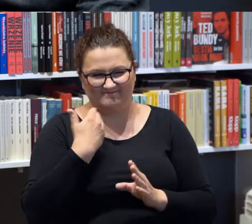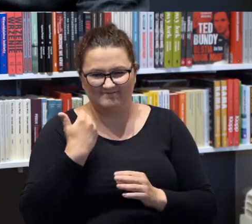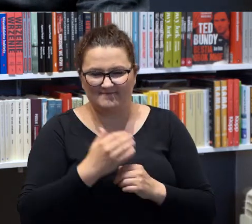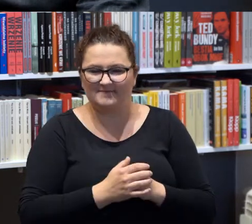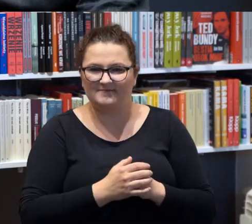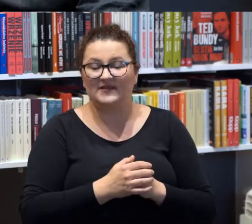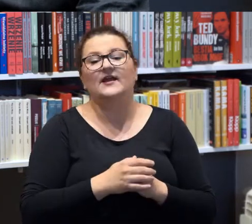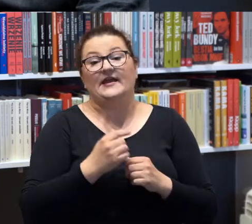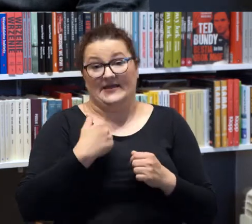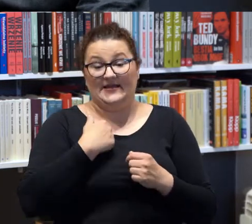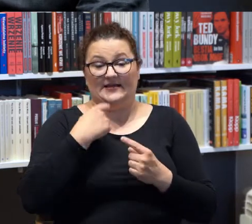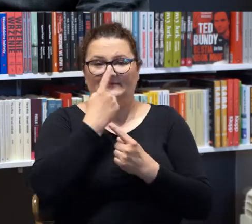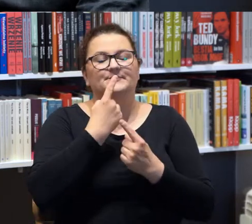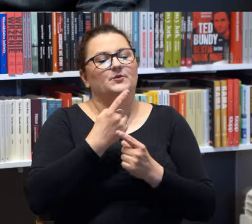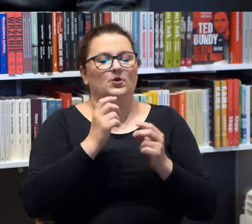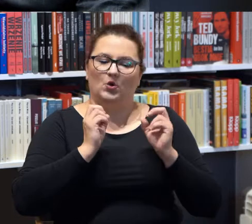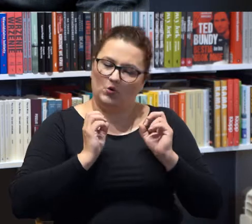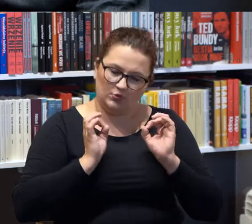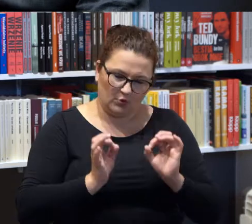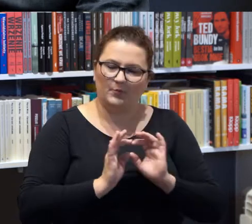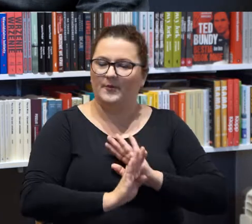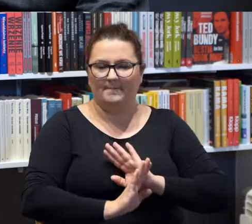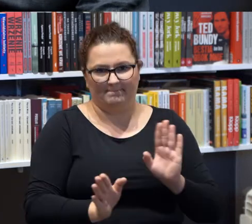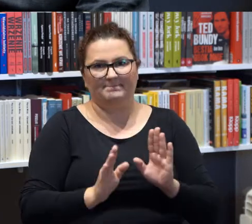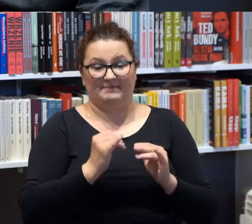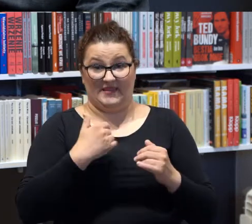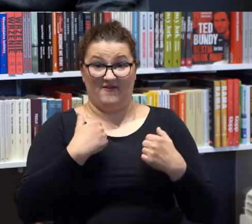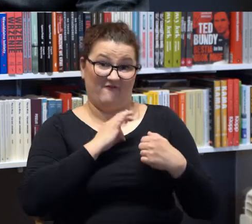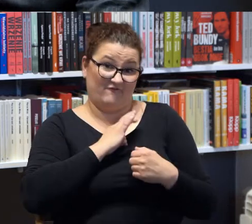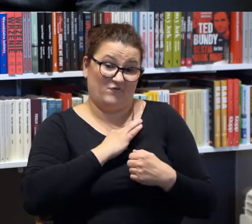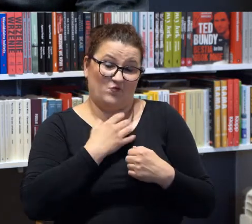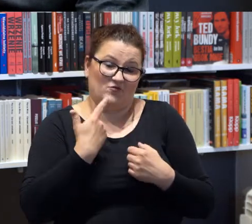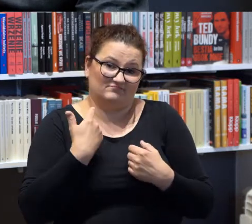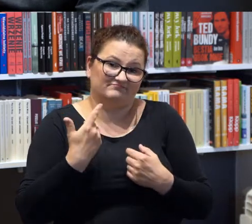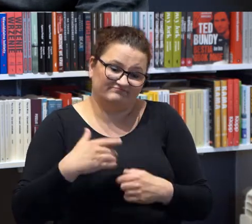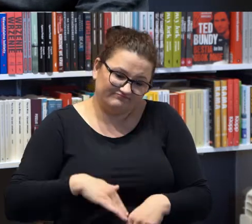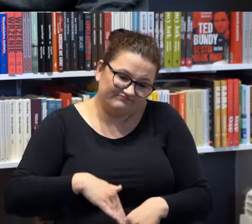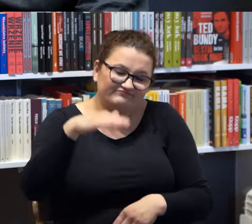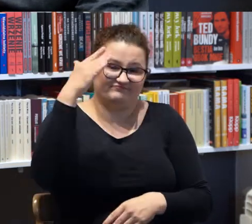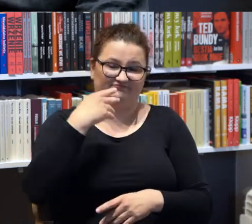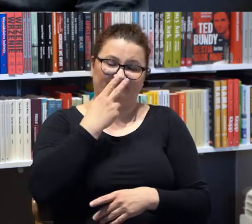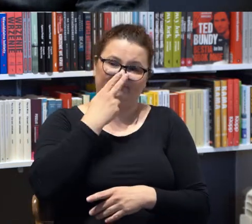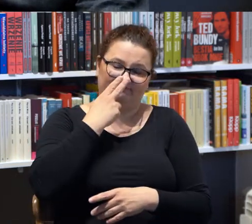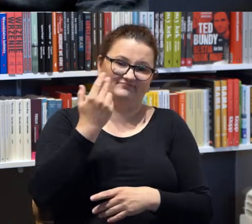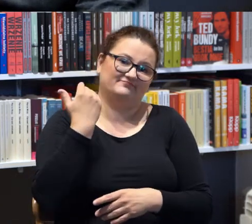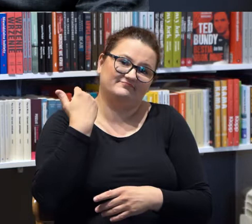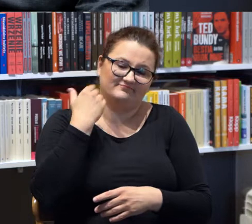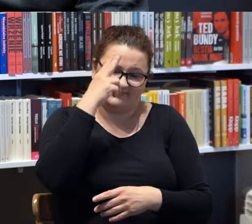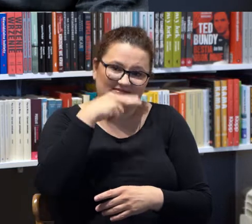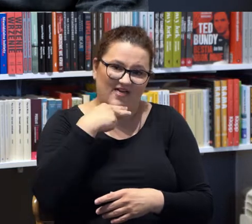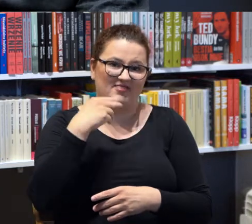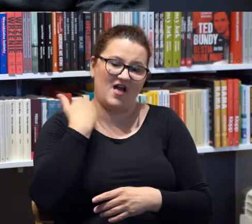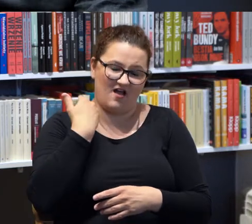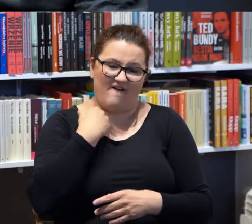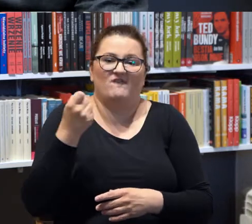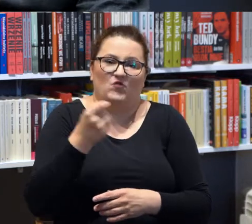założenia stwierdziłam, że w sytuacji, w której mój życiorys napisała rodzicielska wódka, bo tak można powiedzieć, śmiało, w